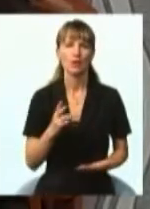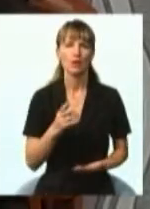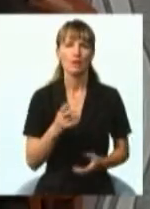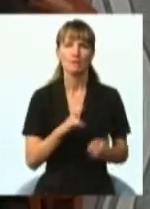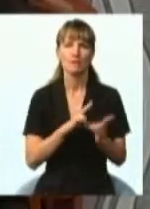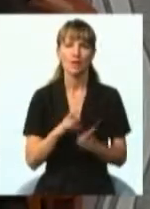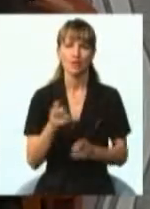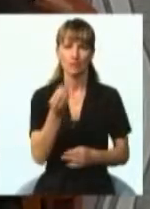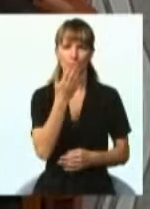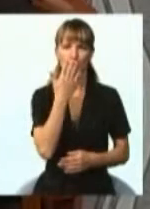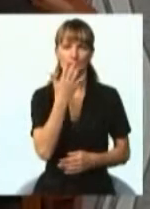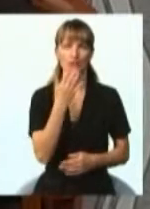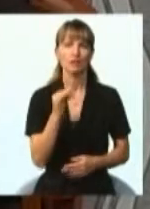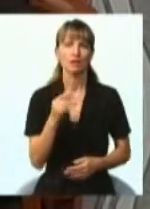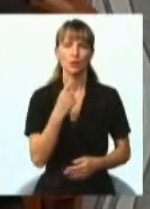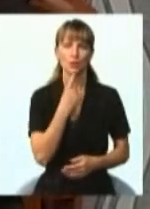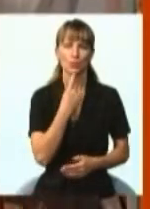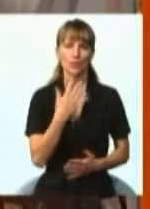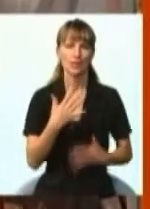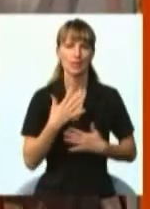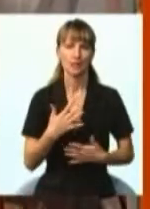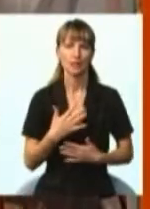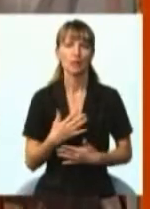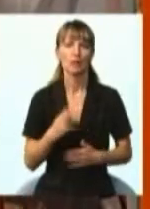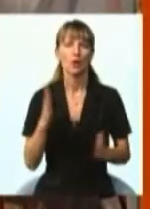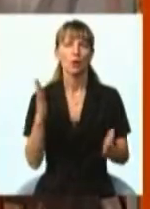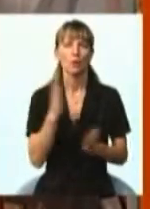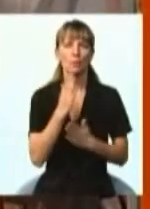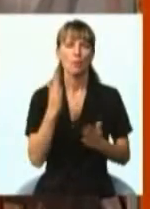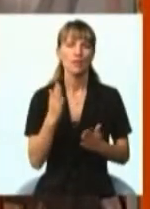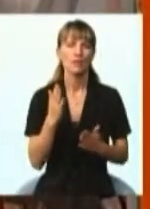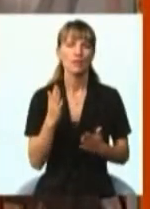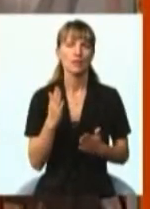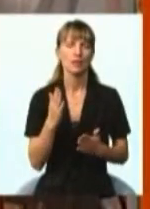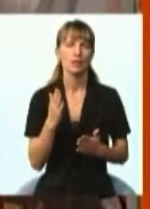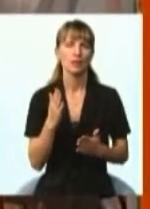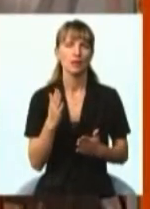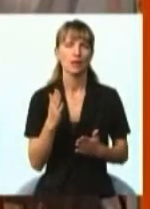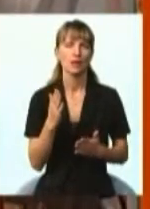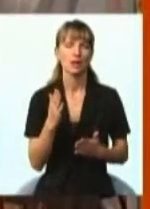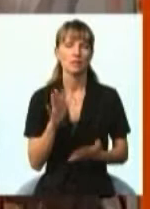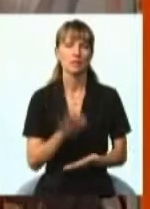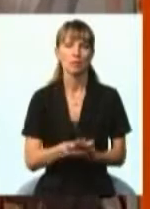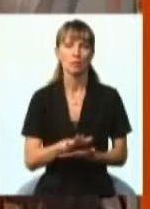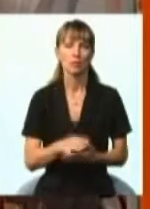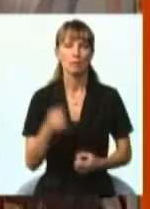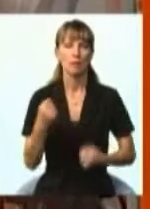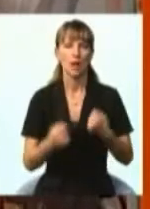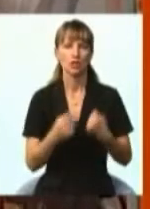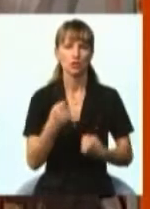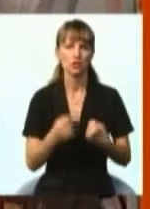шкідливо дихати, а важко дихати? Повітря можуть забруднювати машини